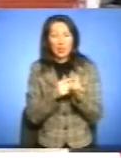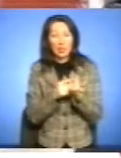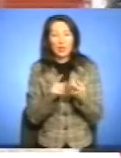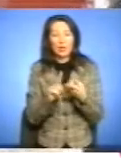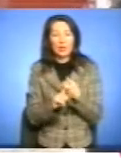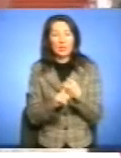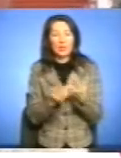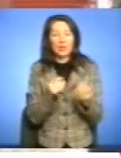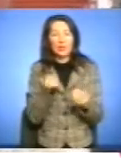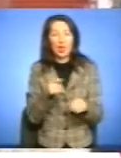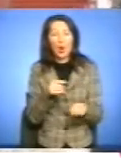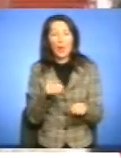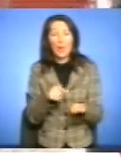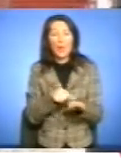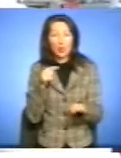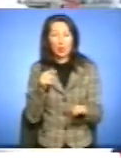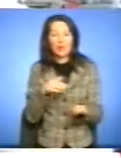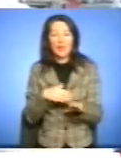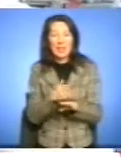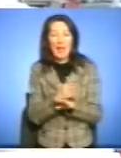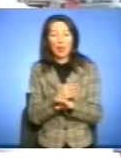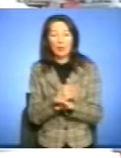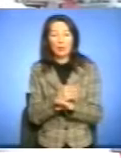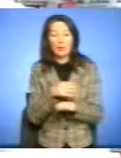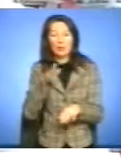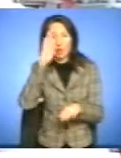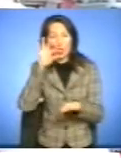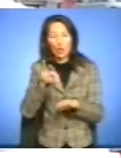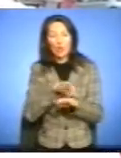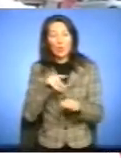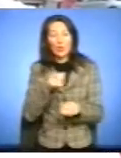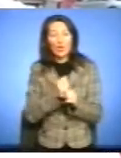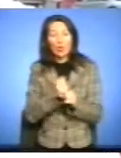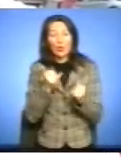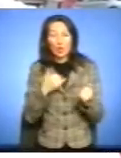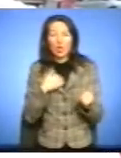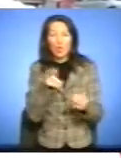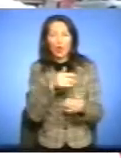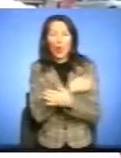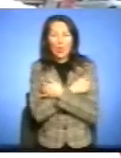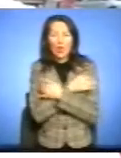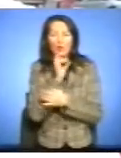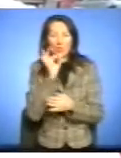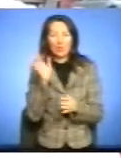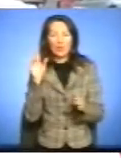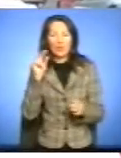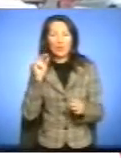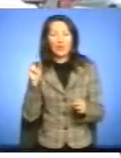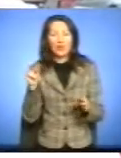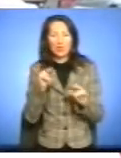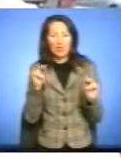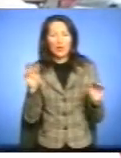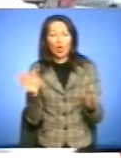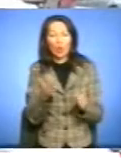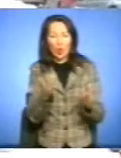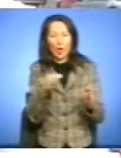від тих почуттів, від якості обіймів. Пішла дружина на роботу сьогодні, я її обняв, сказав щасливої дороги. Сина теж